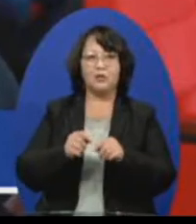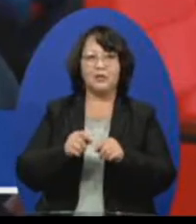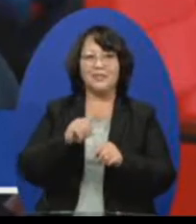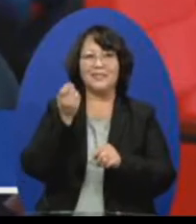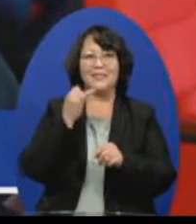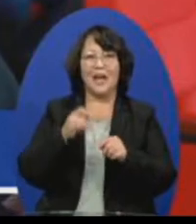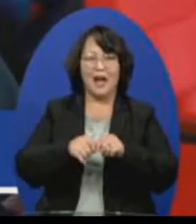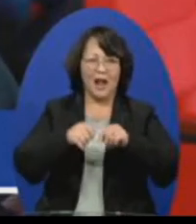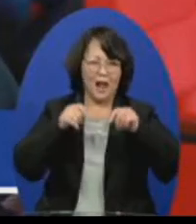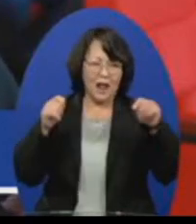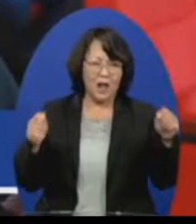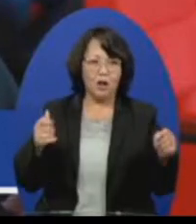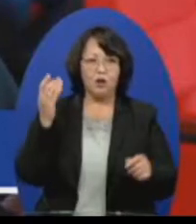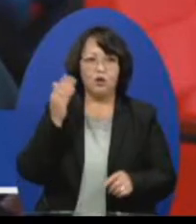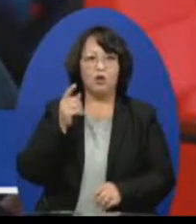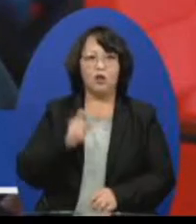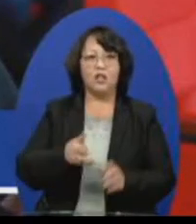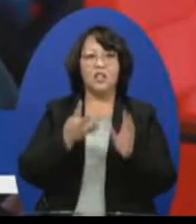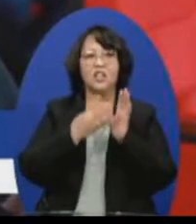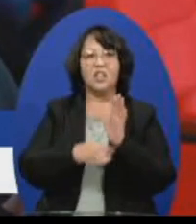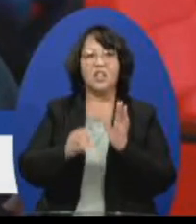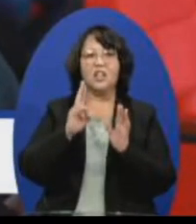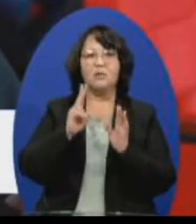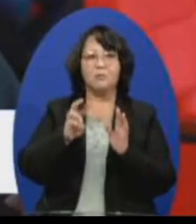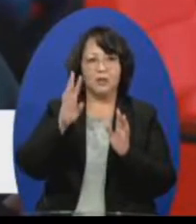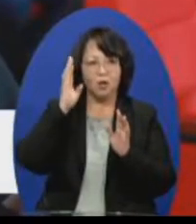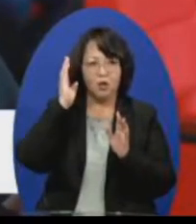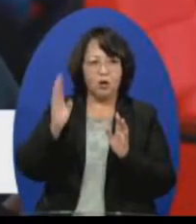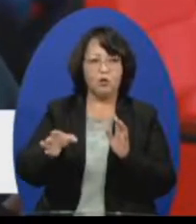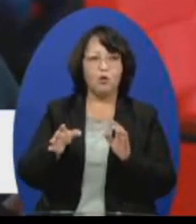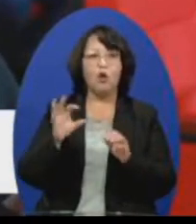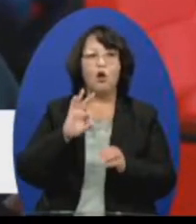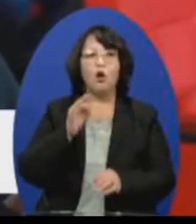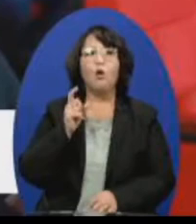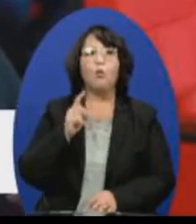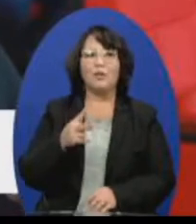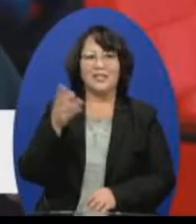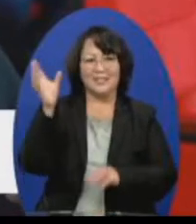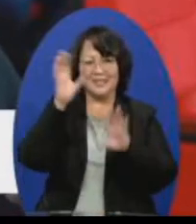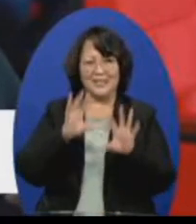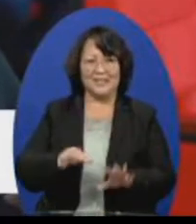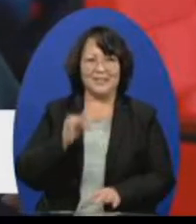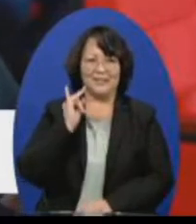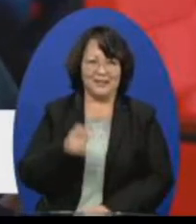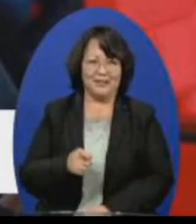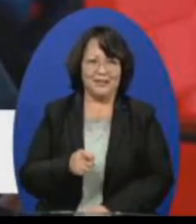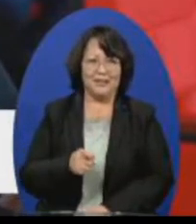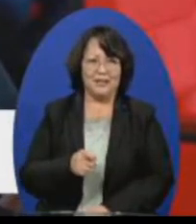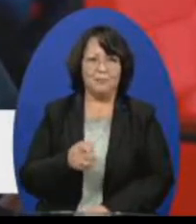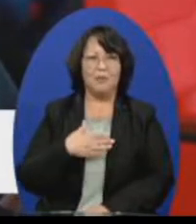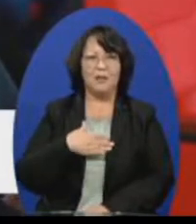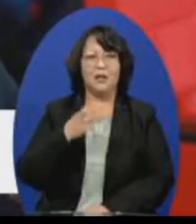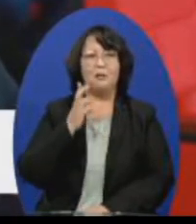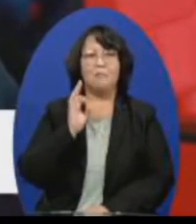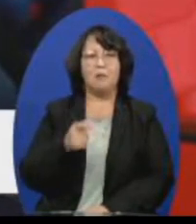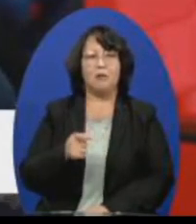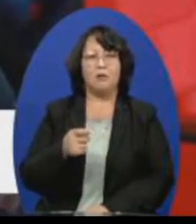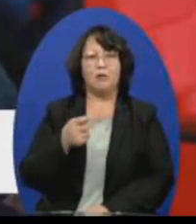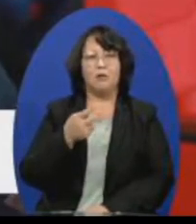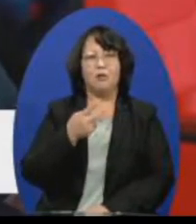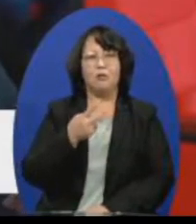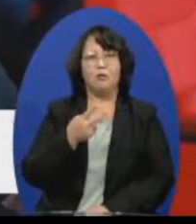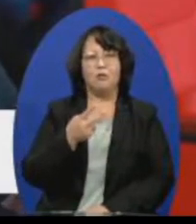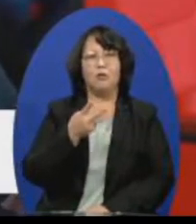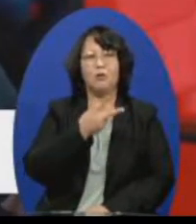аслагдсан, цаа талтай хөдөлөө ер нь 90 гаруй км явж чөлдөг. Өвөлдөө цас маш их ордог. Бас манай баг нь бас